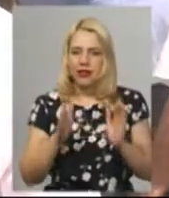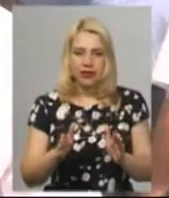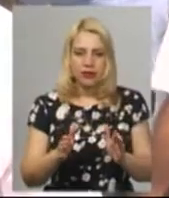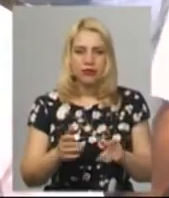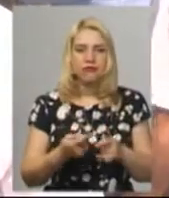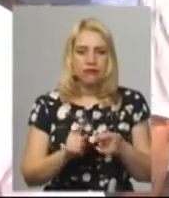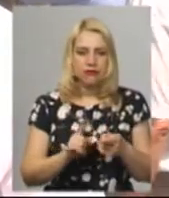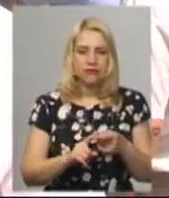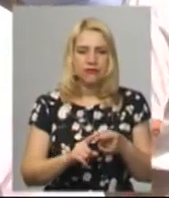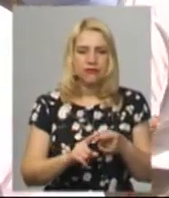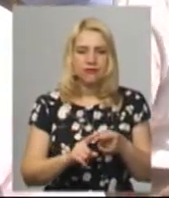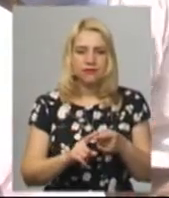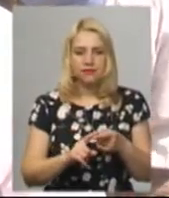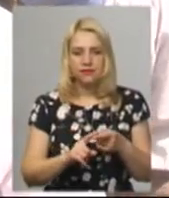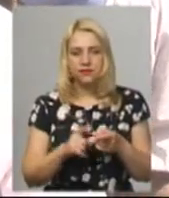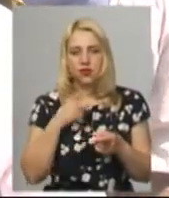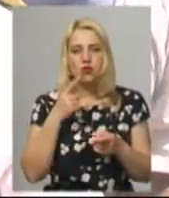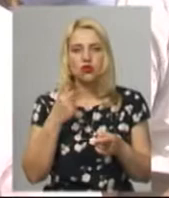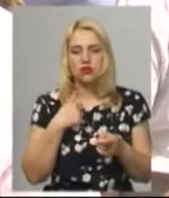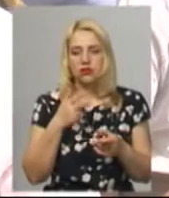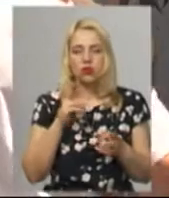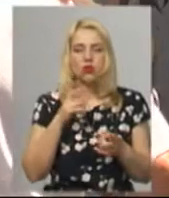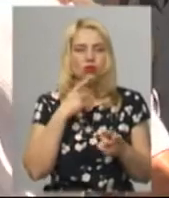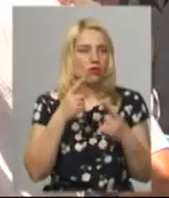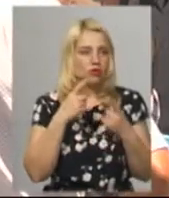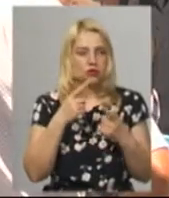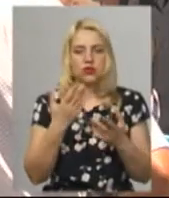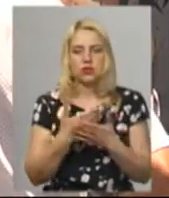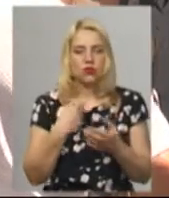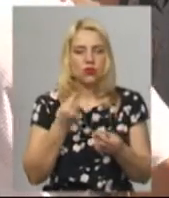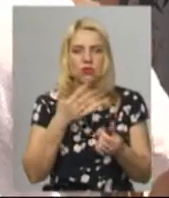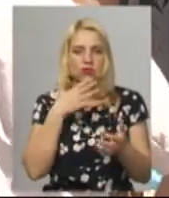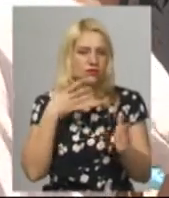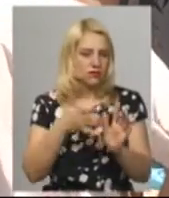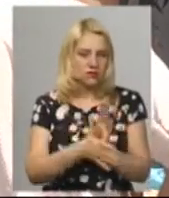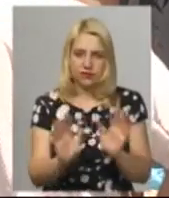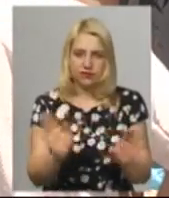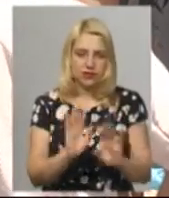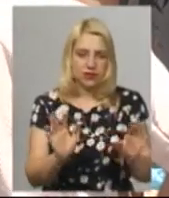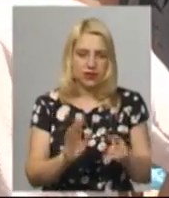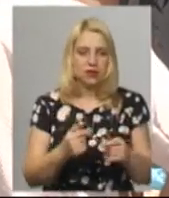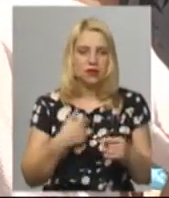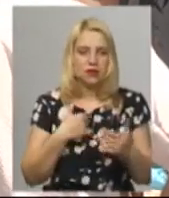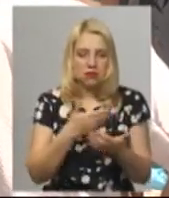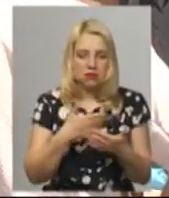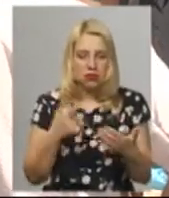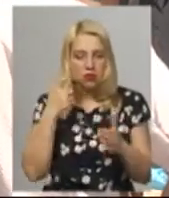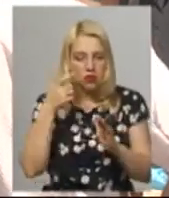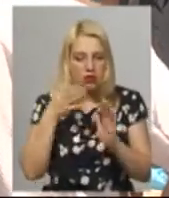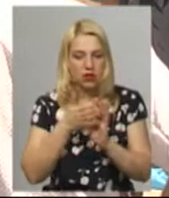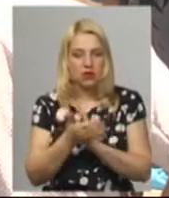тисяч. Просто скептика каже, що ми там вкладаємо гроші. Ні, ми прониклися тою, його патріотизмом, тою